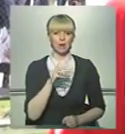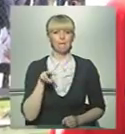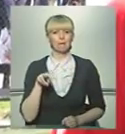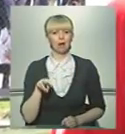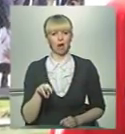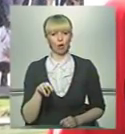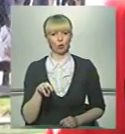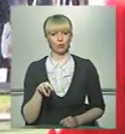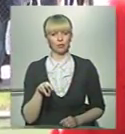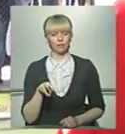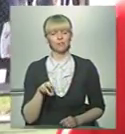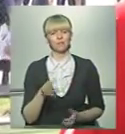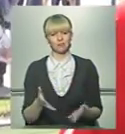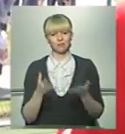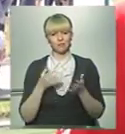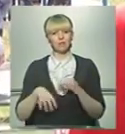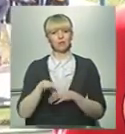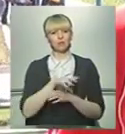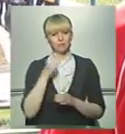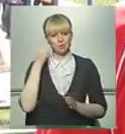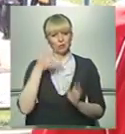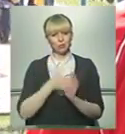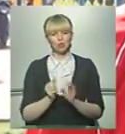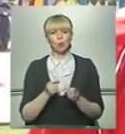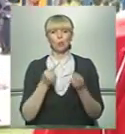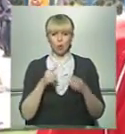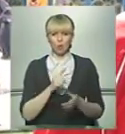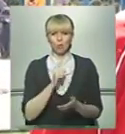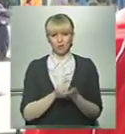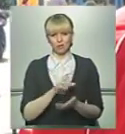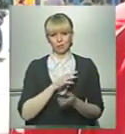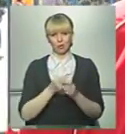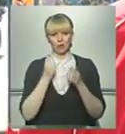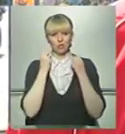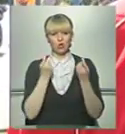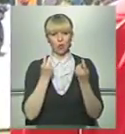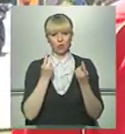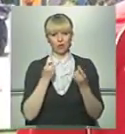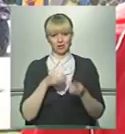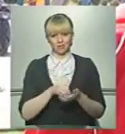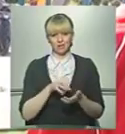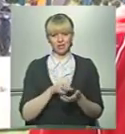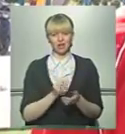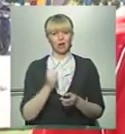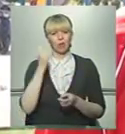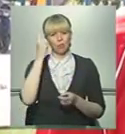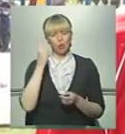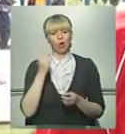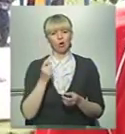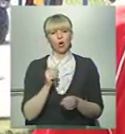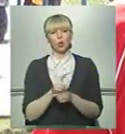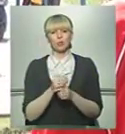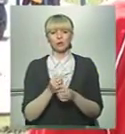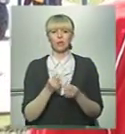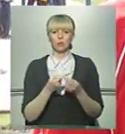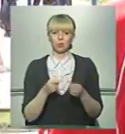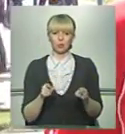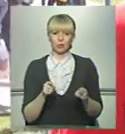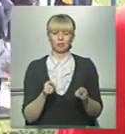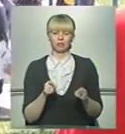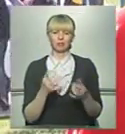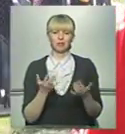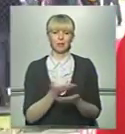І, звісно, що всі розуміють, що інакше мав бути цей ювілей відзначений, але Бог розпорядив все інакше, і ми